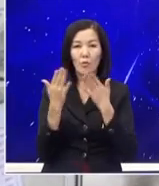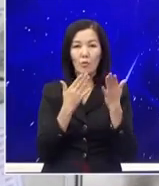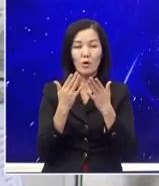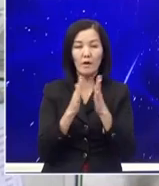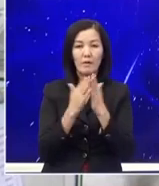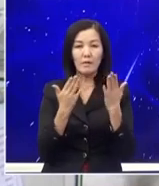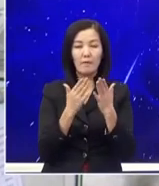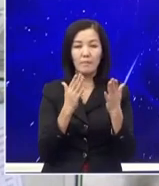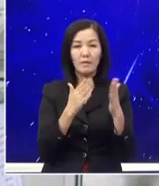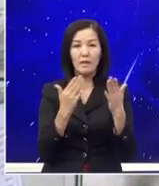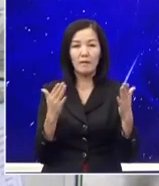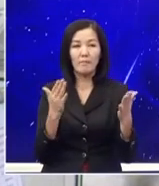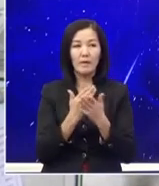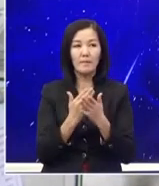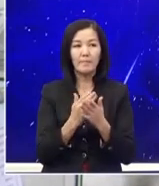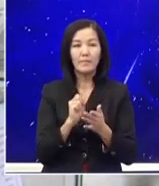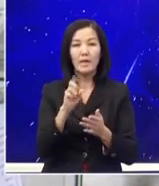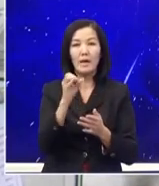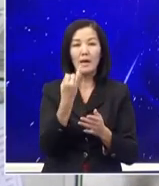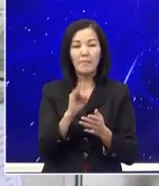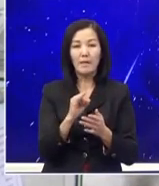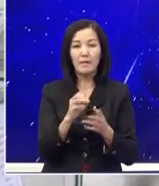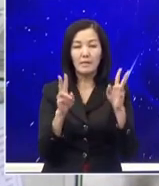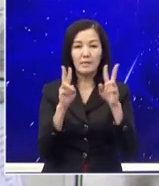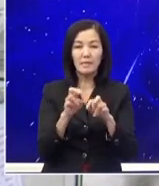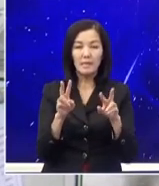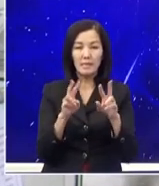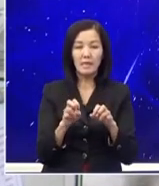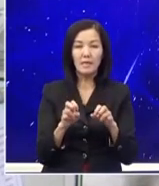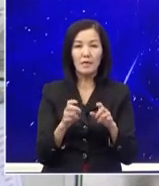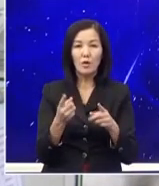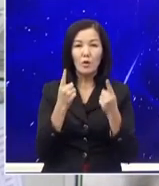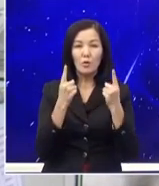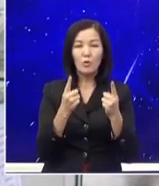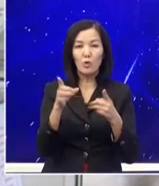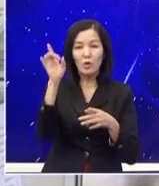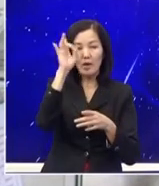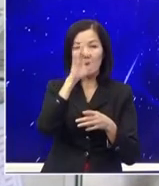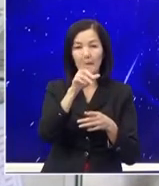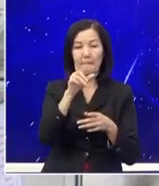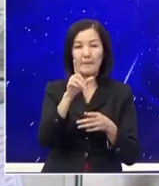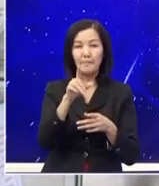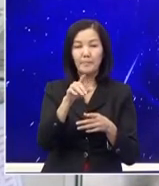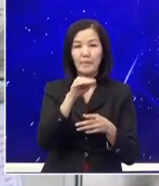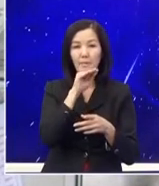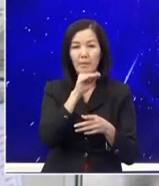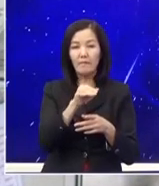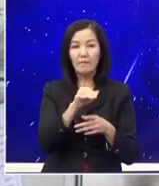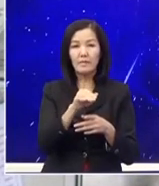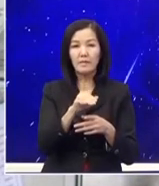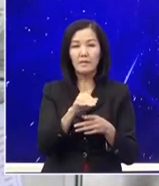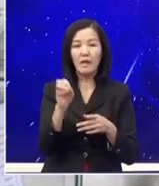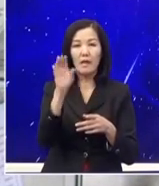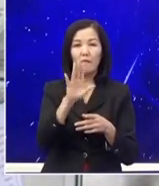ойшылдарының Абай зерттеген Милдің, Боклдің, Дрепердің, Спенсер сияқты алдыңғы қатарлы Еуропаның ақыл ой